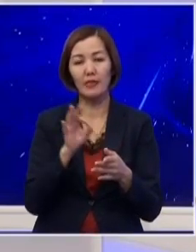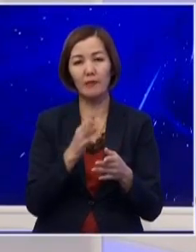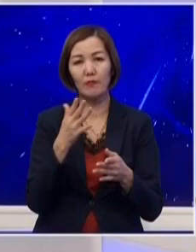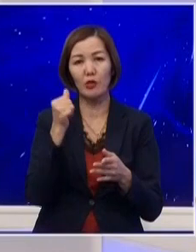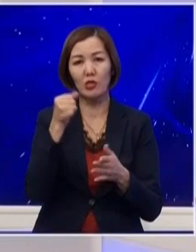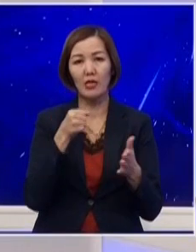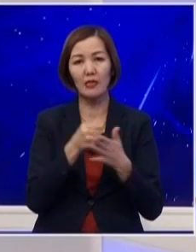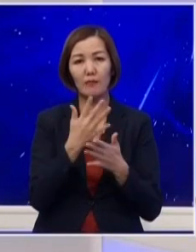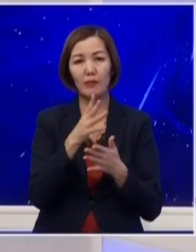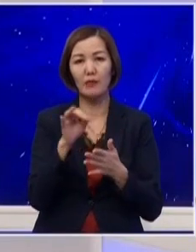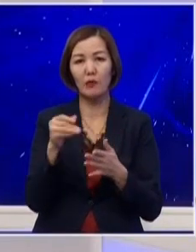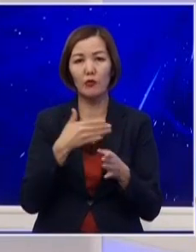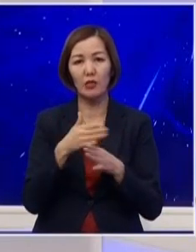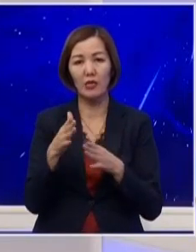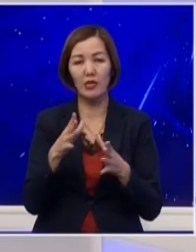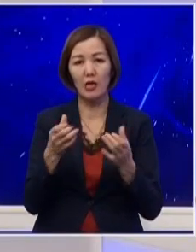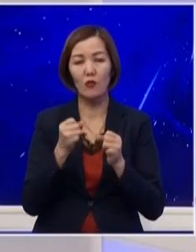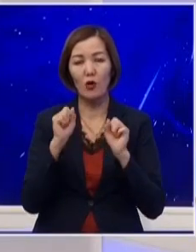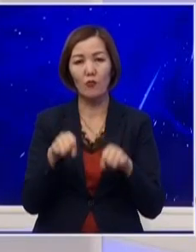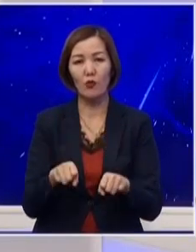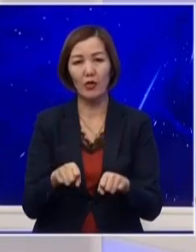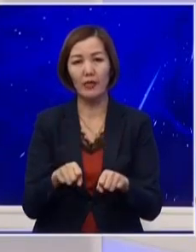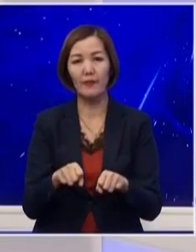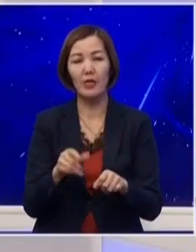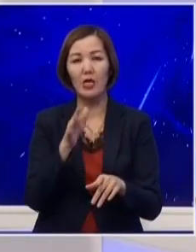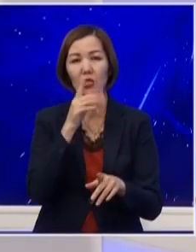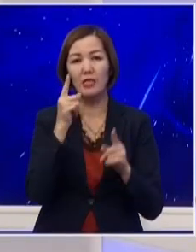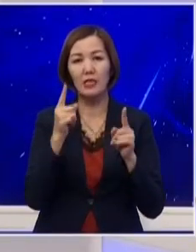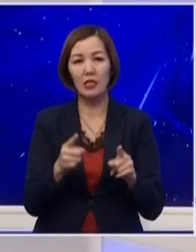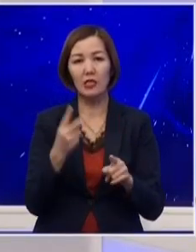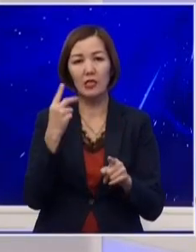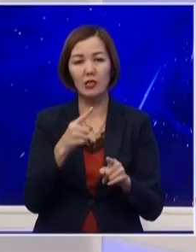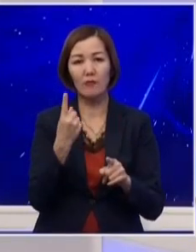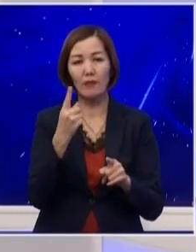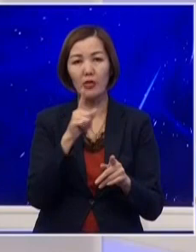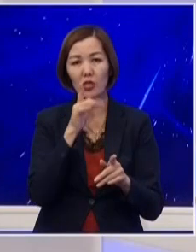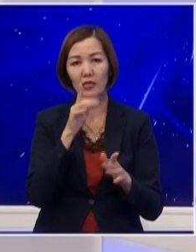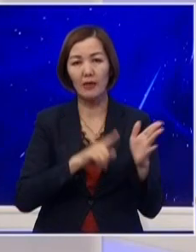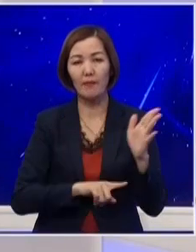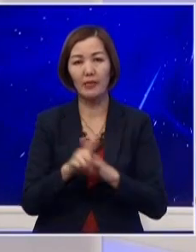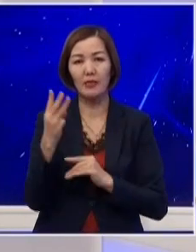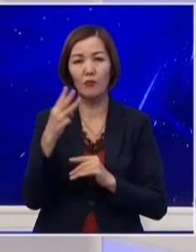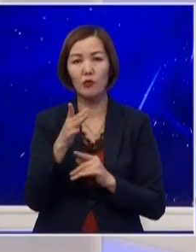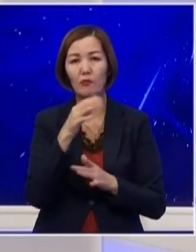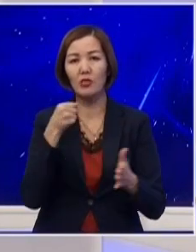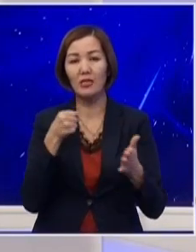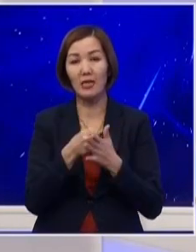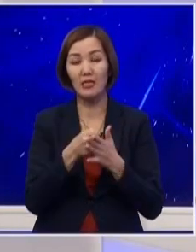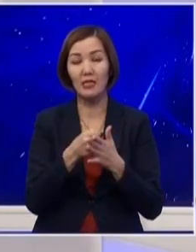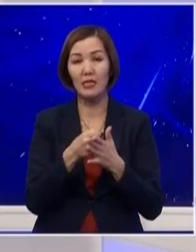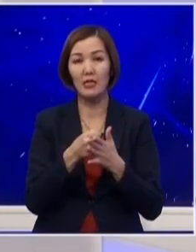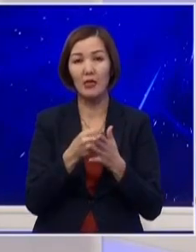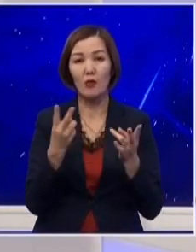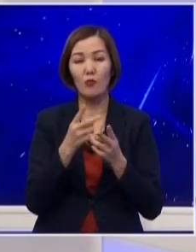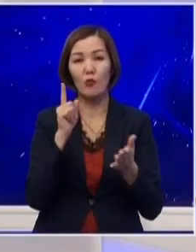бен 5 жылға 5 миллион тенгеге дейін алуға болады. Жас ерекшеліктері 21 жастан 35-ке дейін аралықта болуы